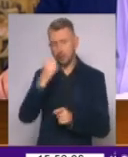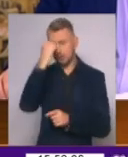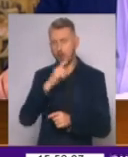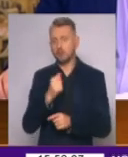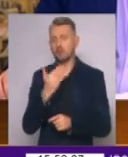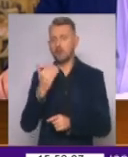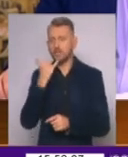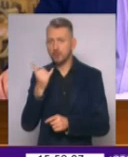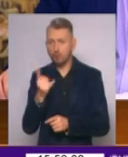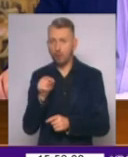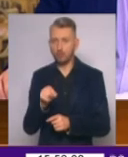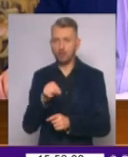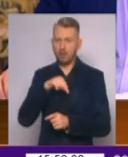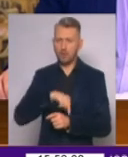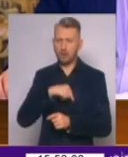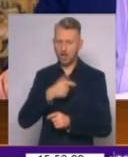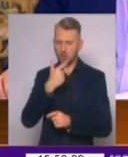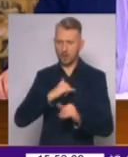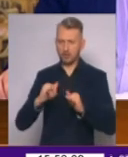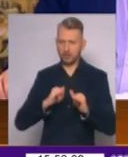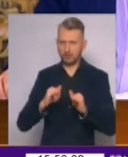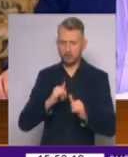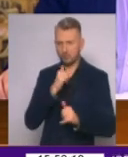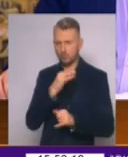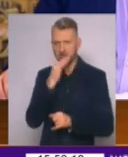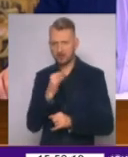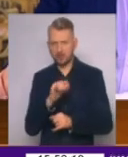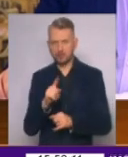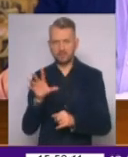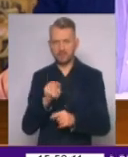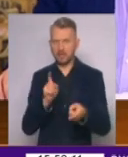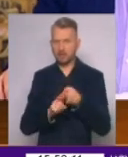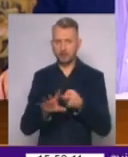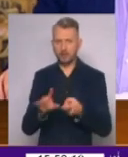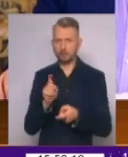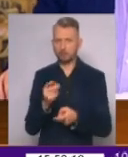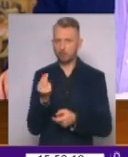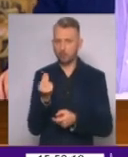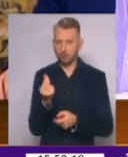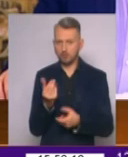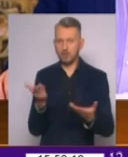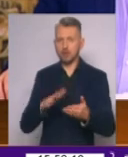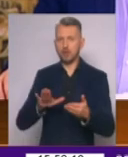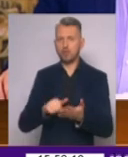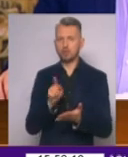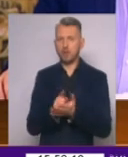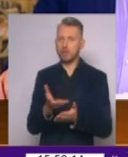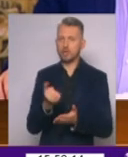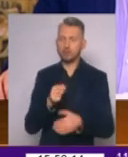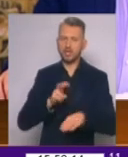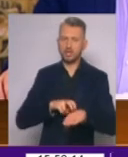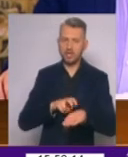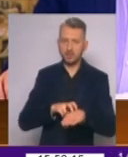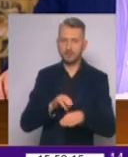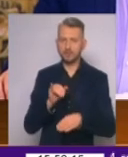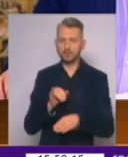дзвінок. Тут більше, звичайно, морально-етичний аспект, однак не можу сказати, що це все не пов'язано з коштами, які потім мають отримувати лікарі, і на